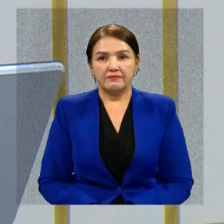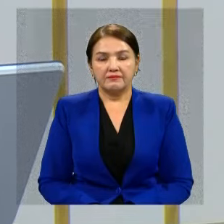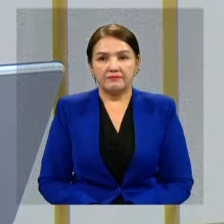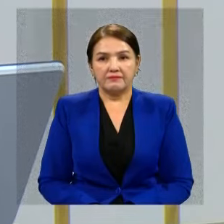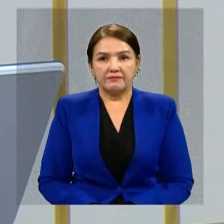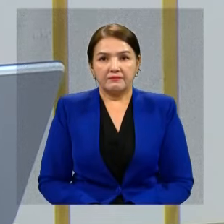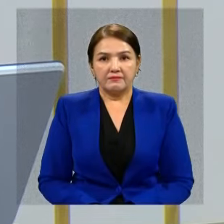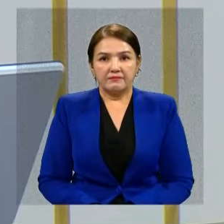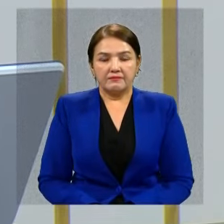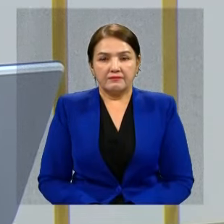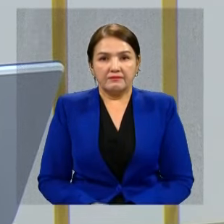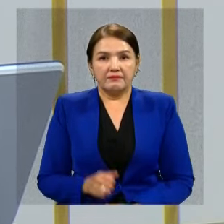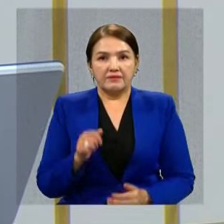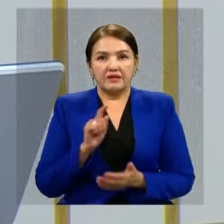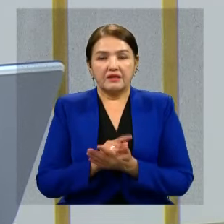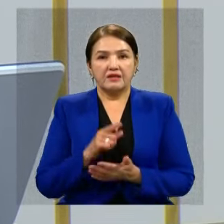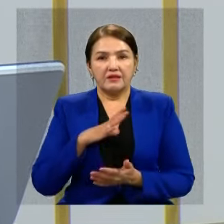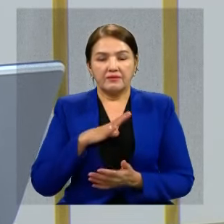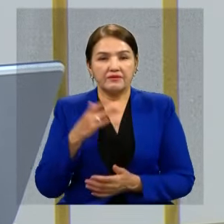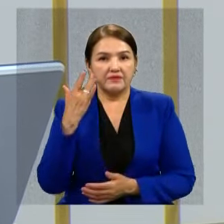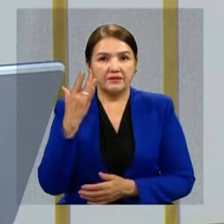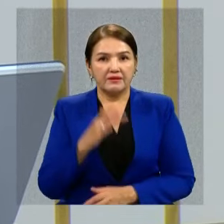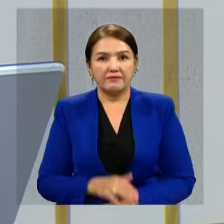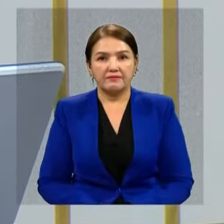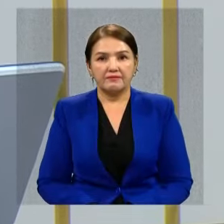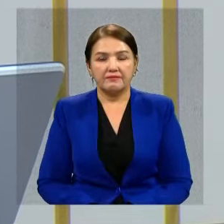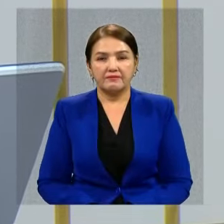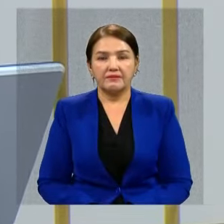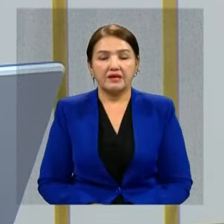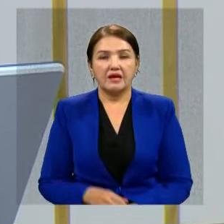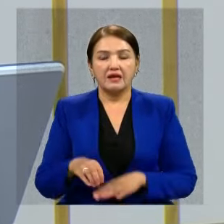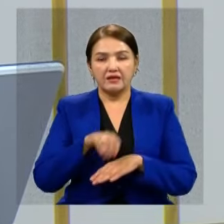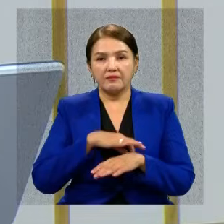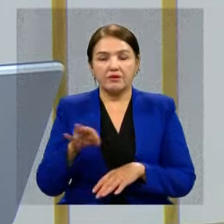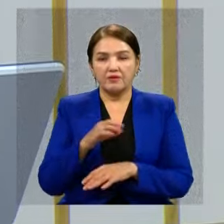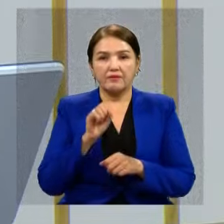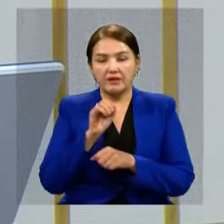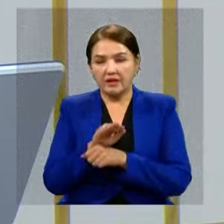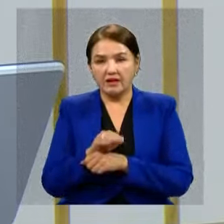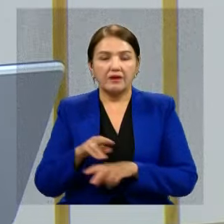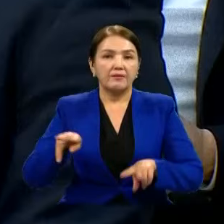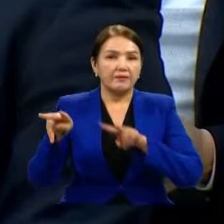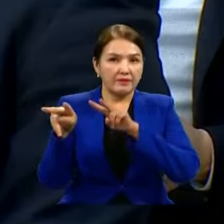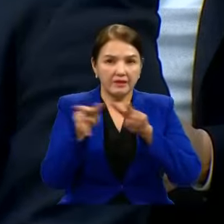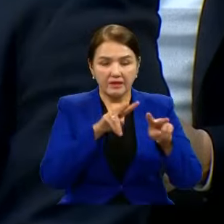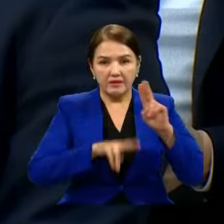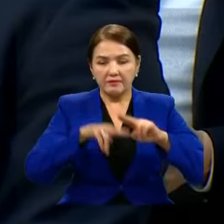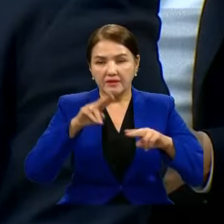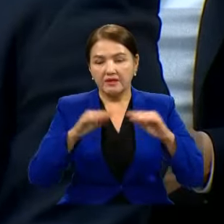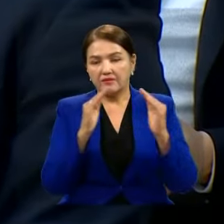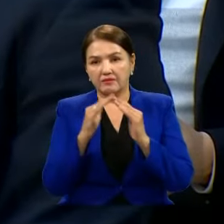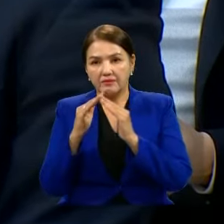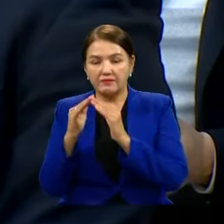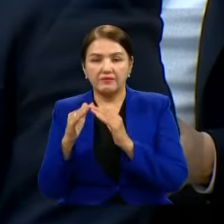Реакция должна быть постоянная. То есть график работы должен у вас лежать на столе. Аким области поручил ведомству взять под особый контроль строящиеся объекты жилья